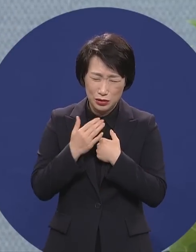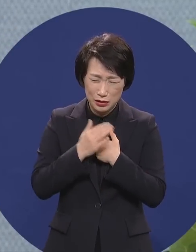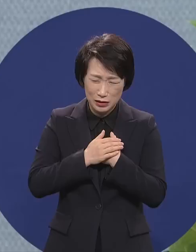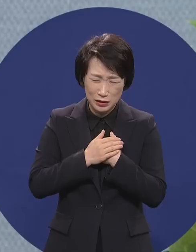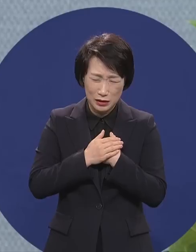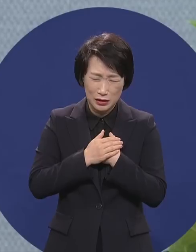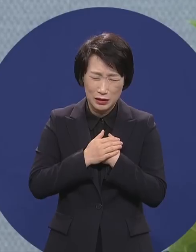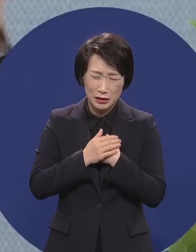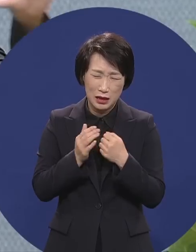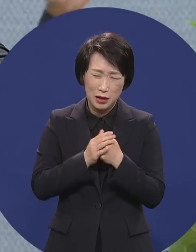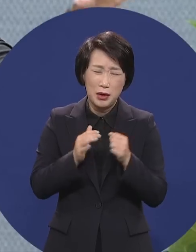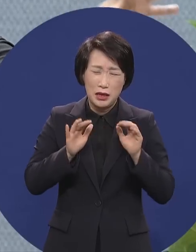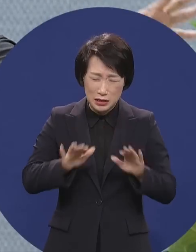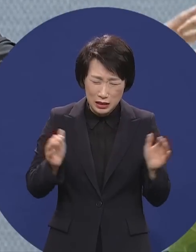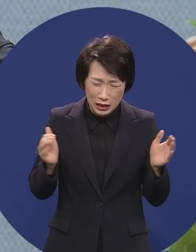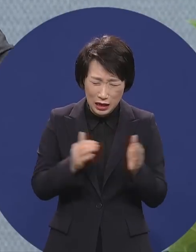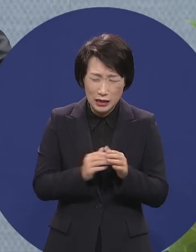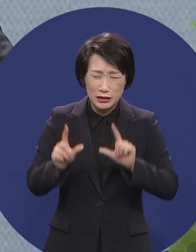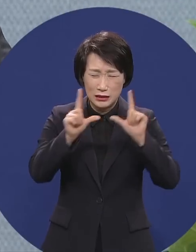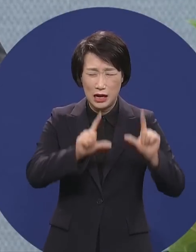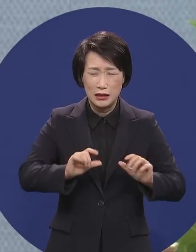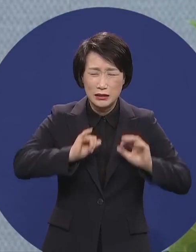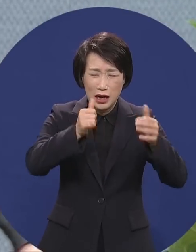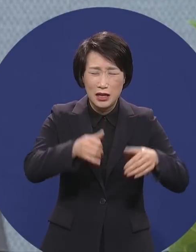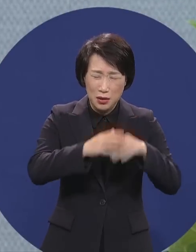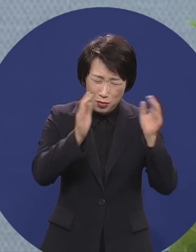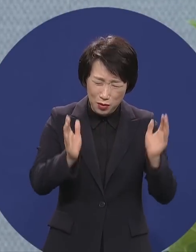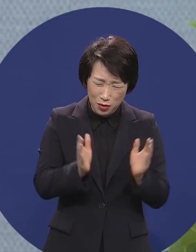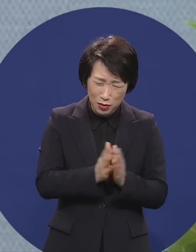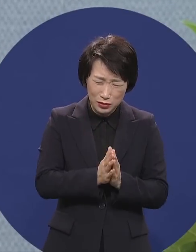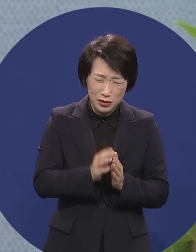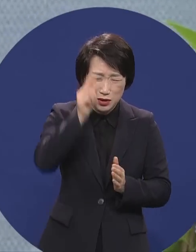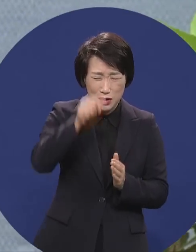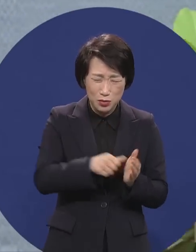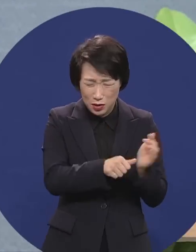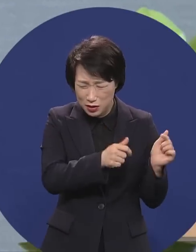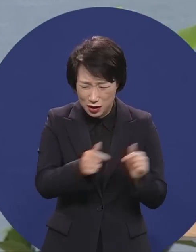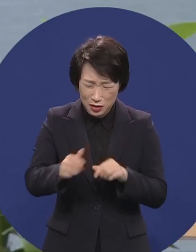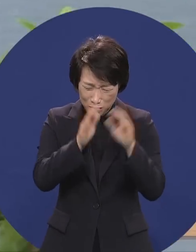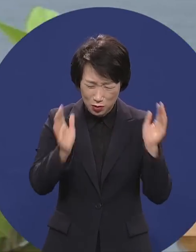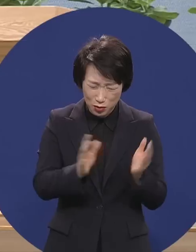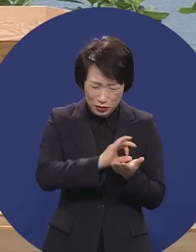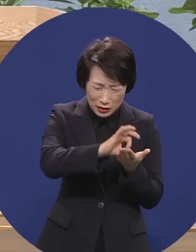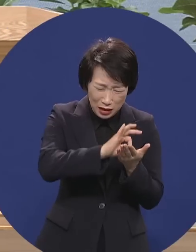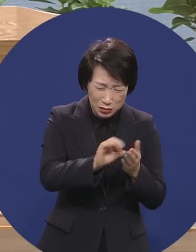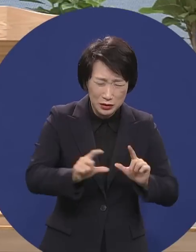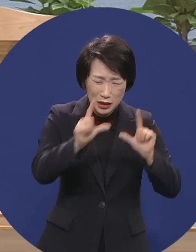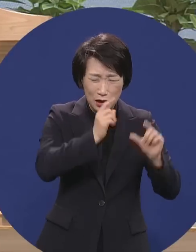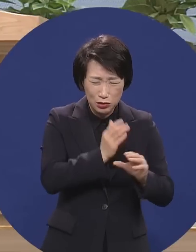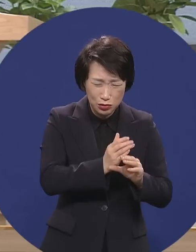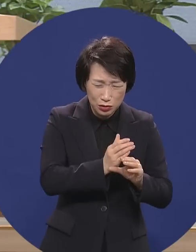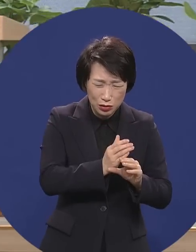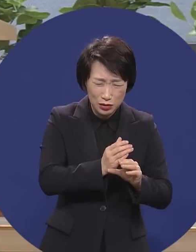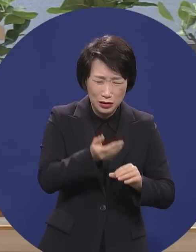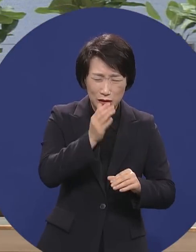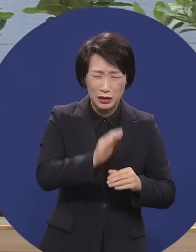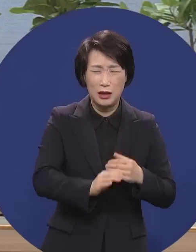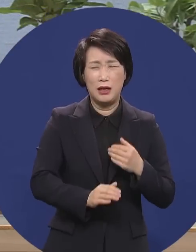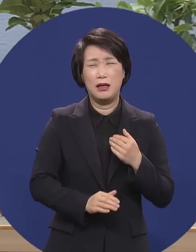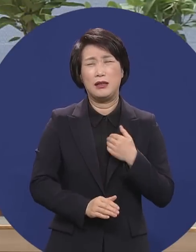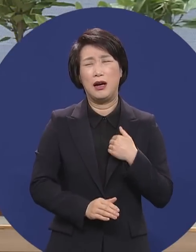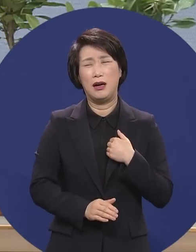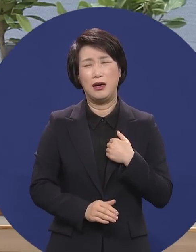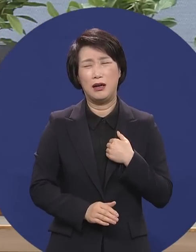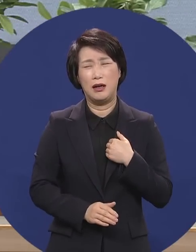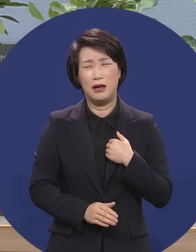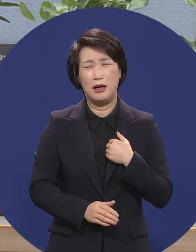육신이라고는 오늘까지 살아온 세상의 모든 천지만물을 써가면서 살았는데